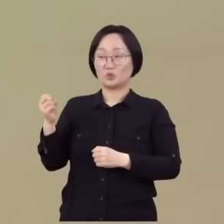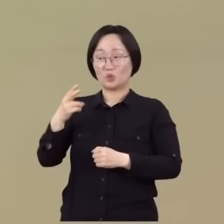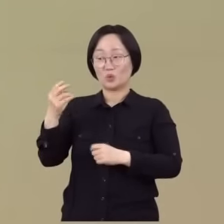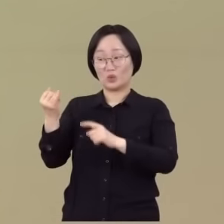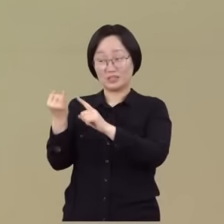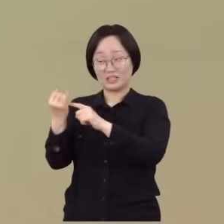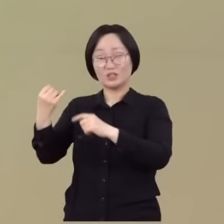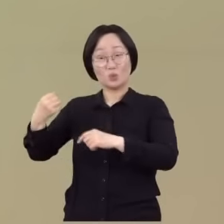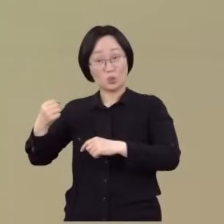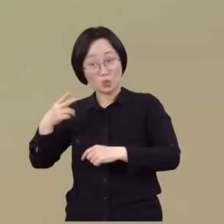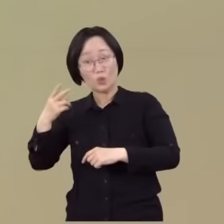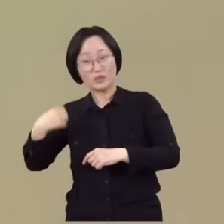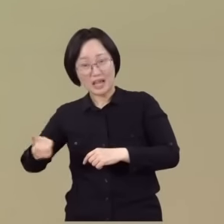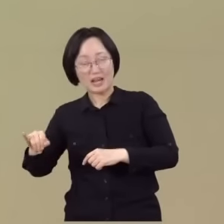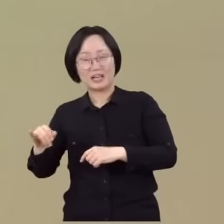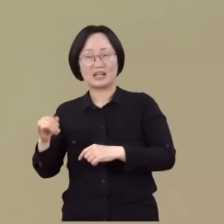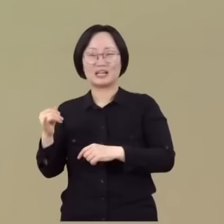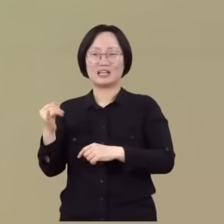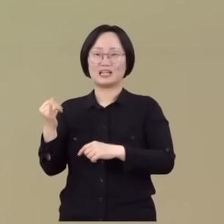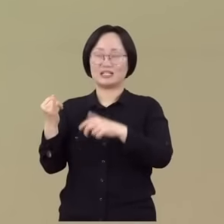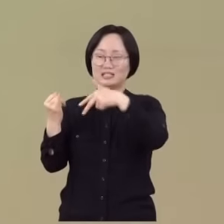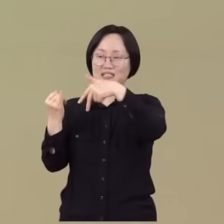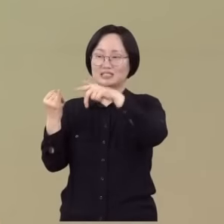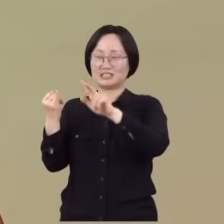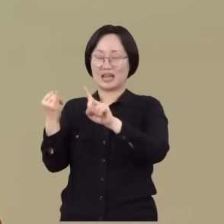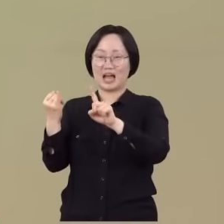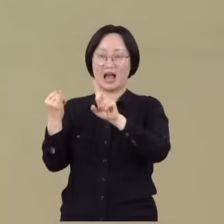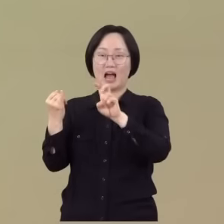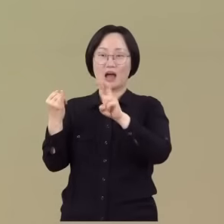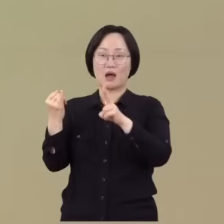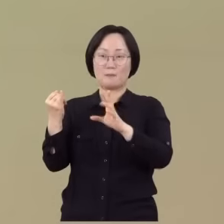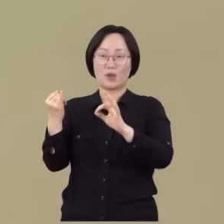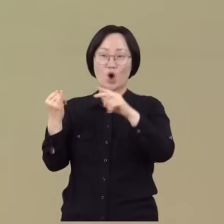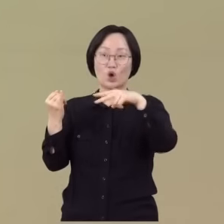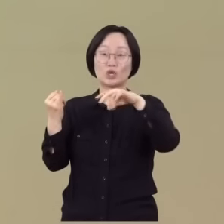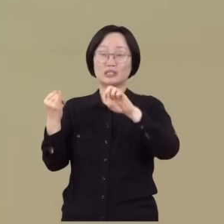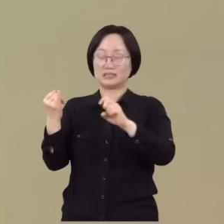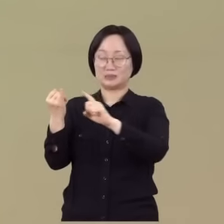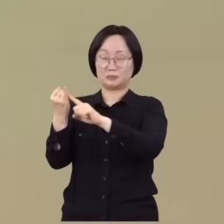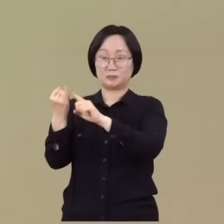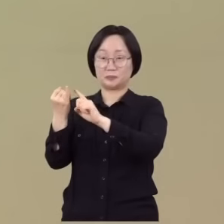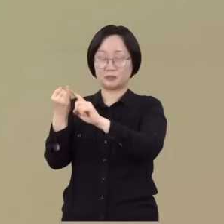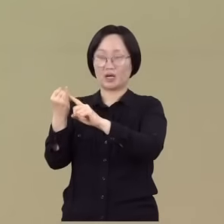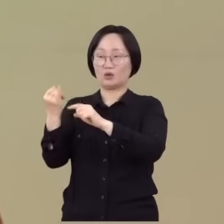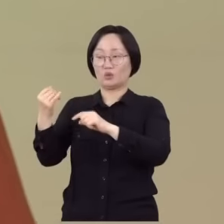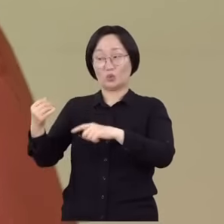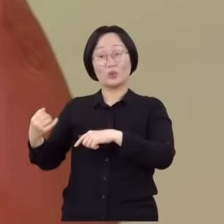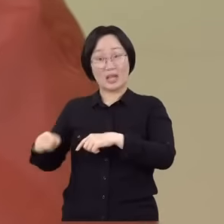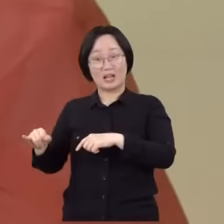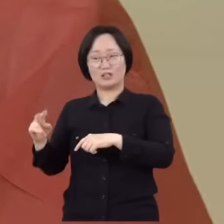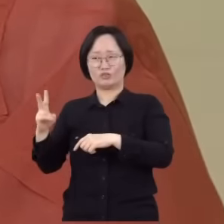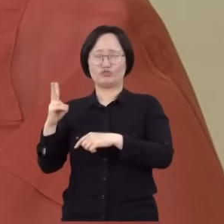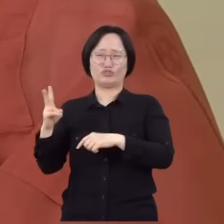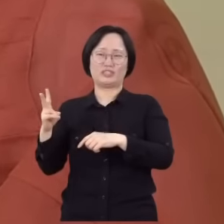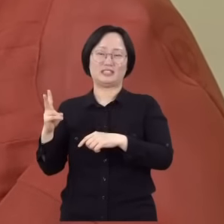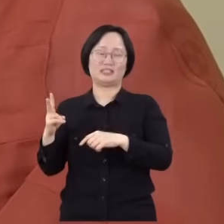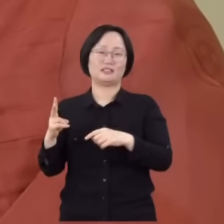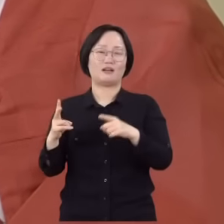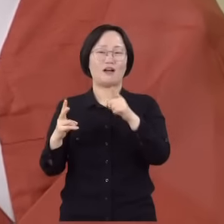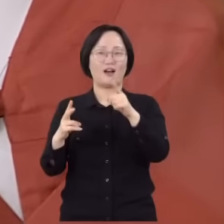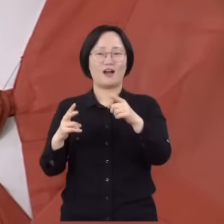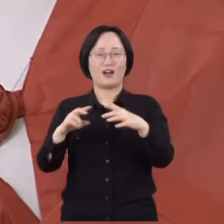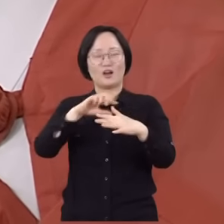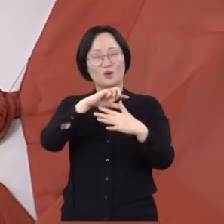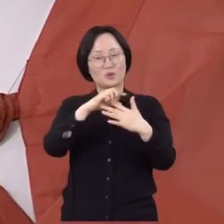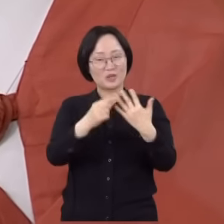초불사 자명 불자님 해서 아마 지금 보고 계실지도 몰라요 제가 이거 이야기해도